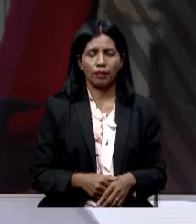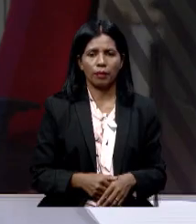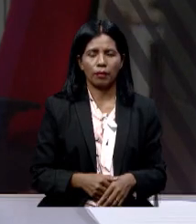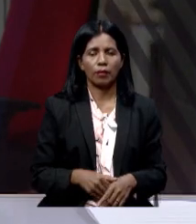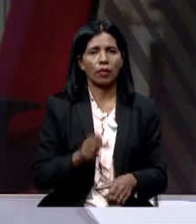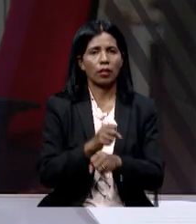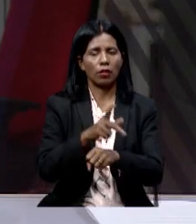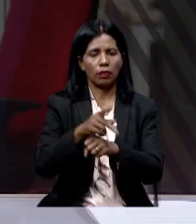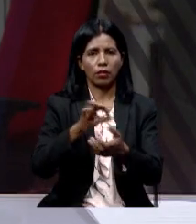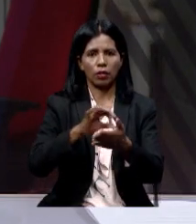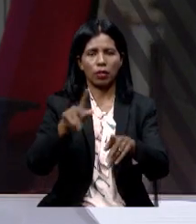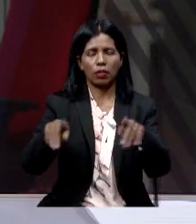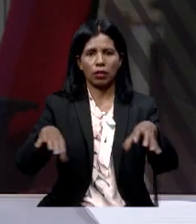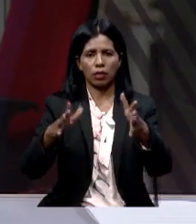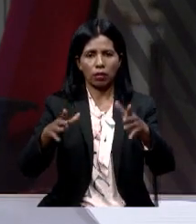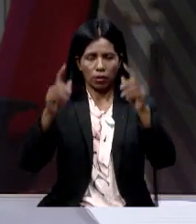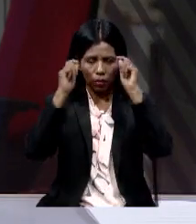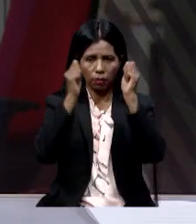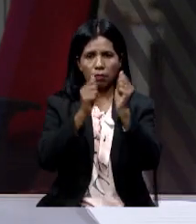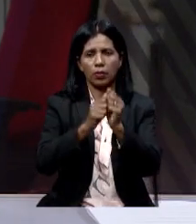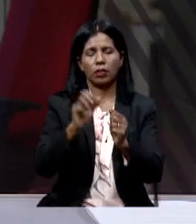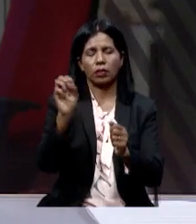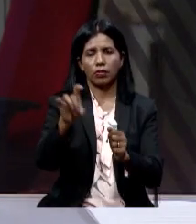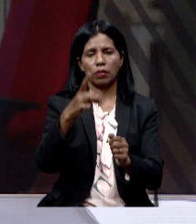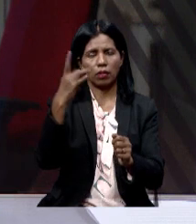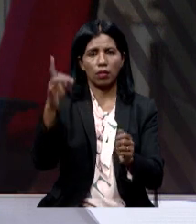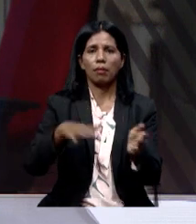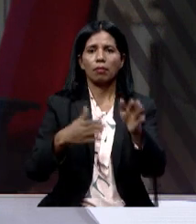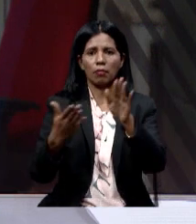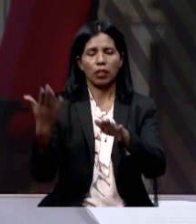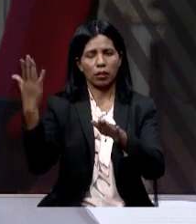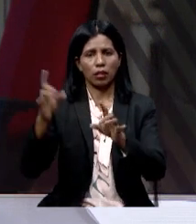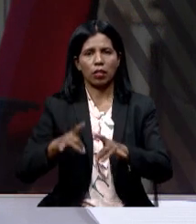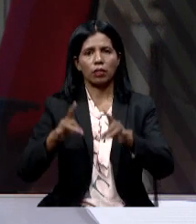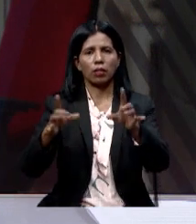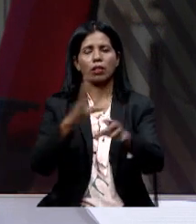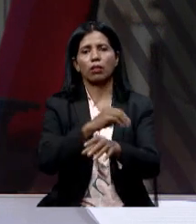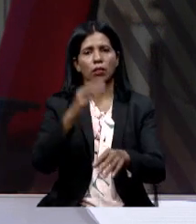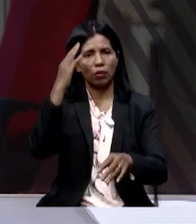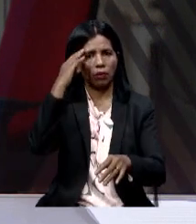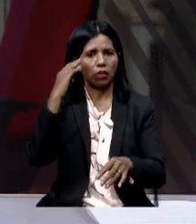Fopper, există trebuitor timoroan să nu lor resingualu, mă clac în vida e Australie, nu Corea Sol.